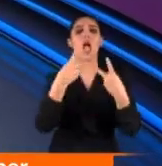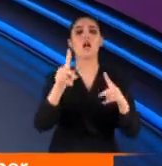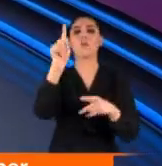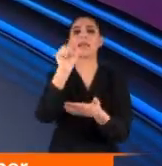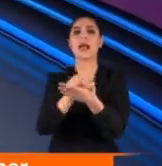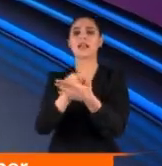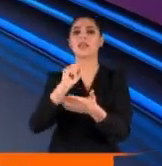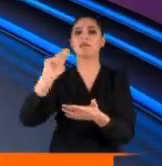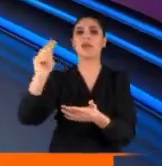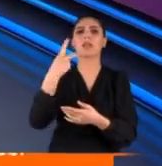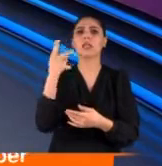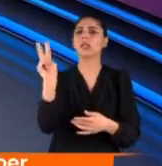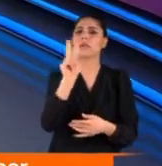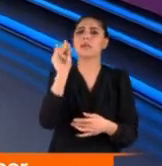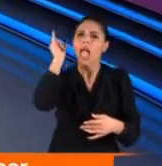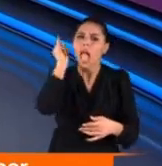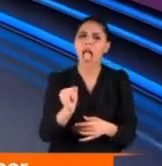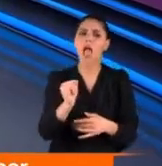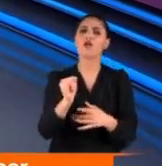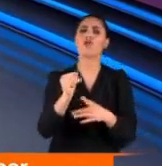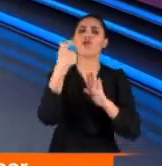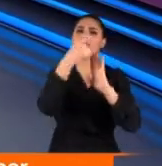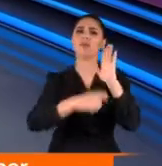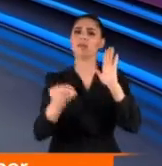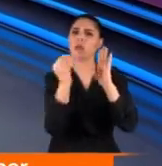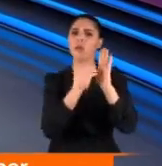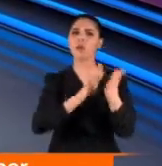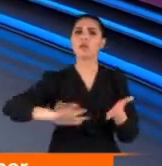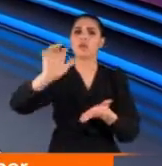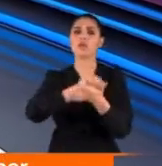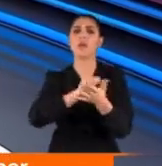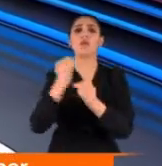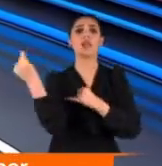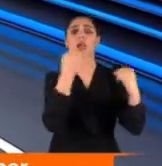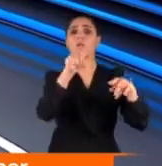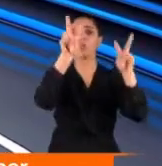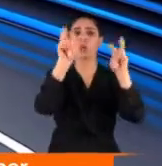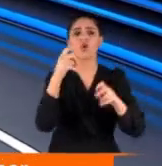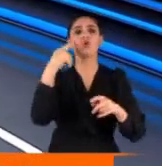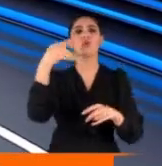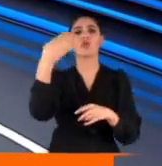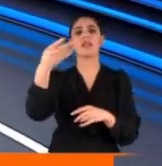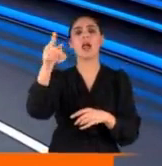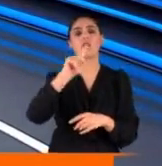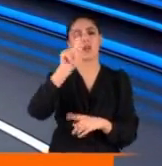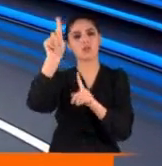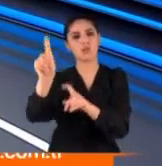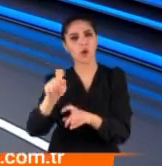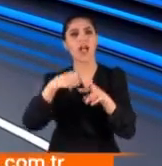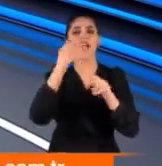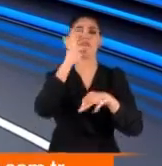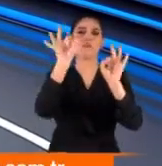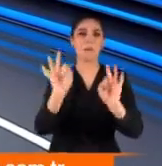gazete tarafından 2020'nin en büyük felaketleri arasında gösterilmişti sosyal medyada çok tartışılan bu konu Cumhurbaşkanı Erdoğan da soruldu